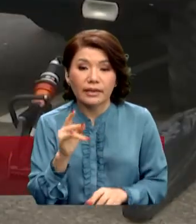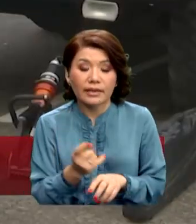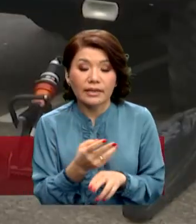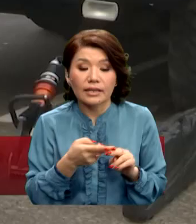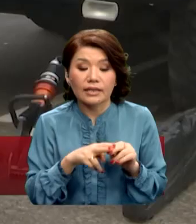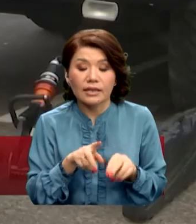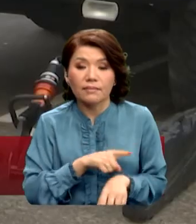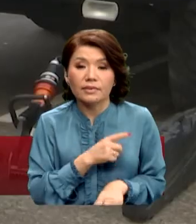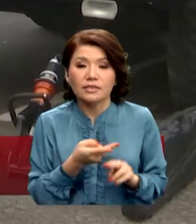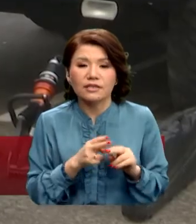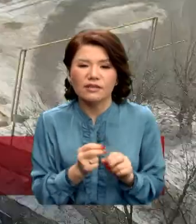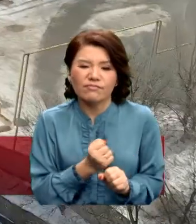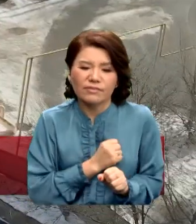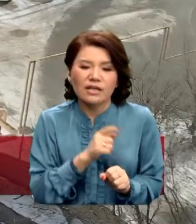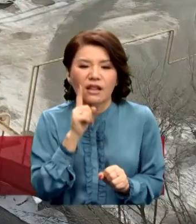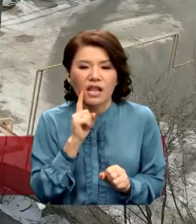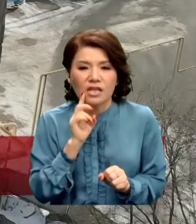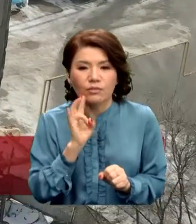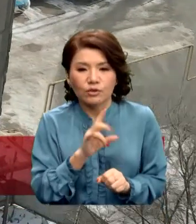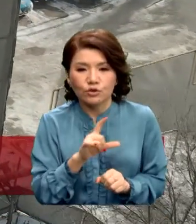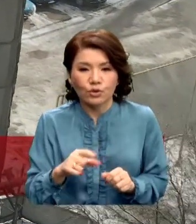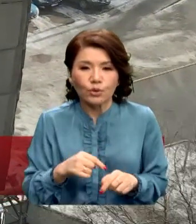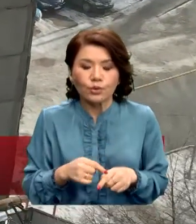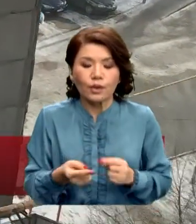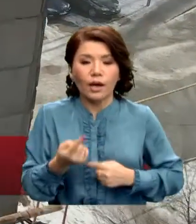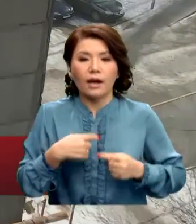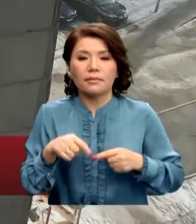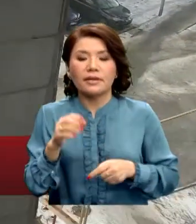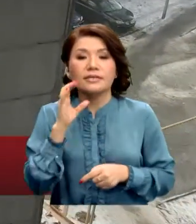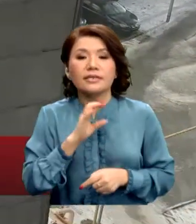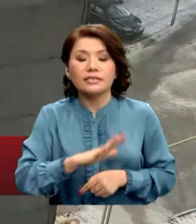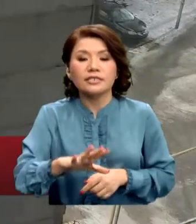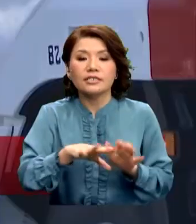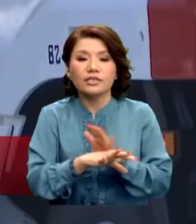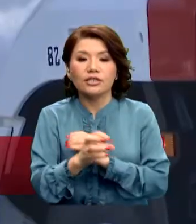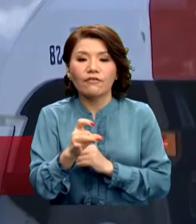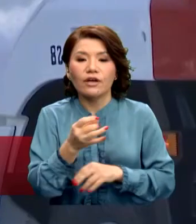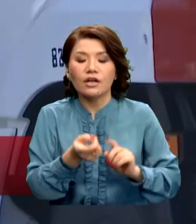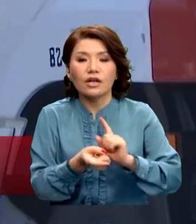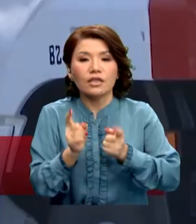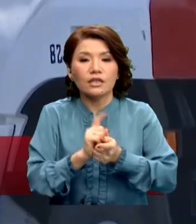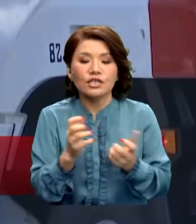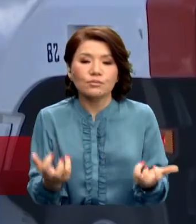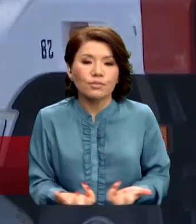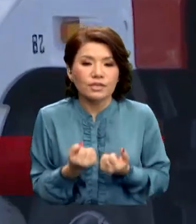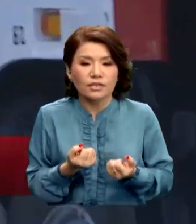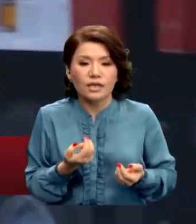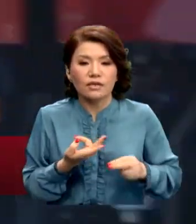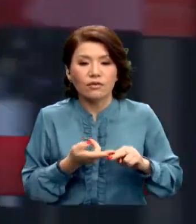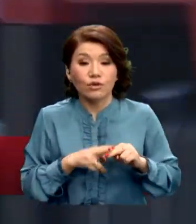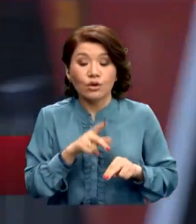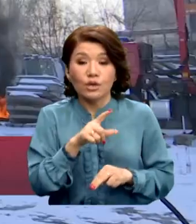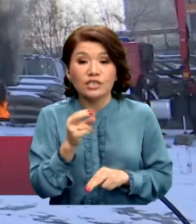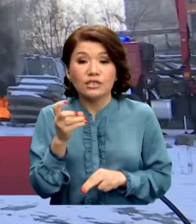сотрудники ДЧС горожан пожалели. Пока тут людей приводили в чувство, в северной части здания уже вовсю развернулась спасательная операция.